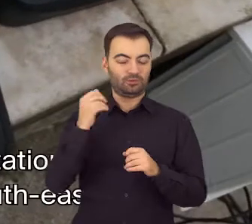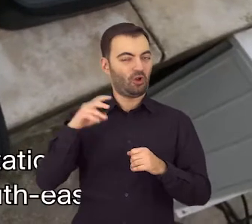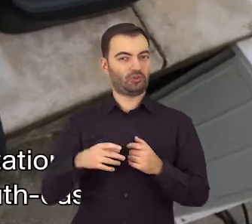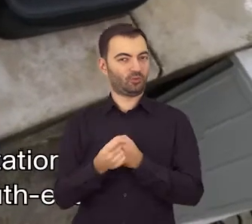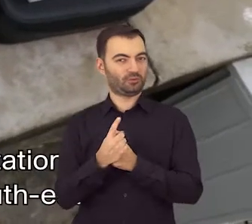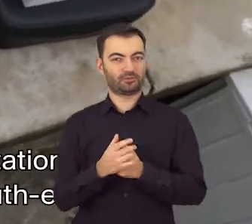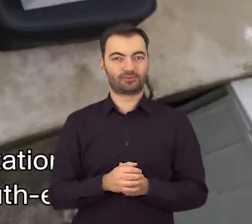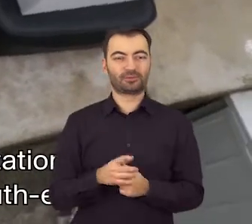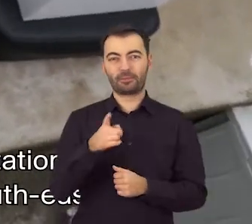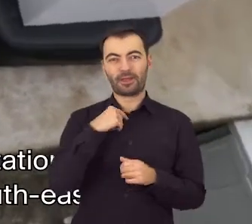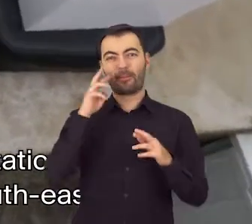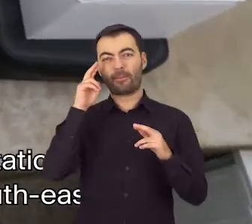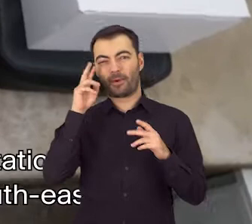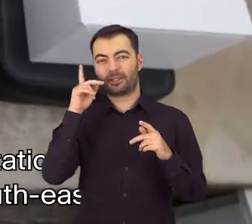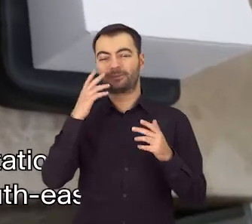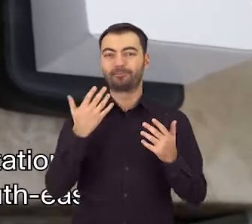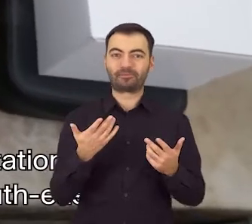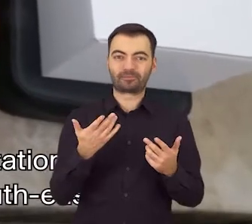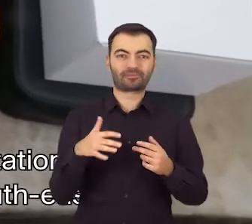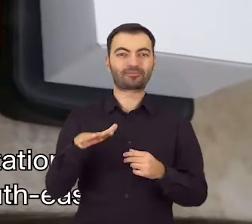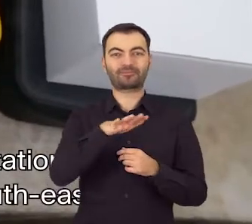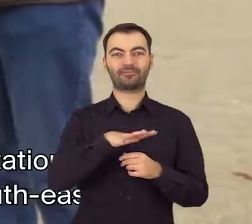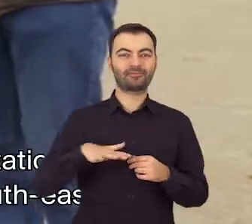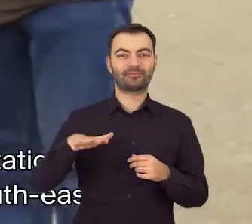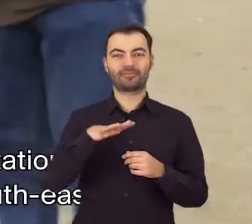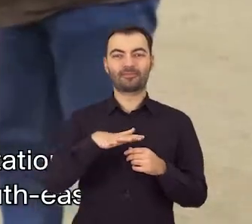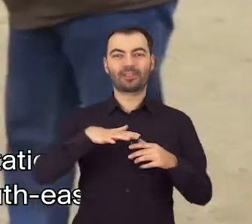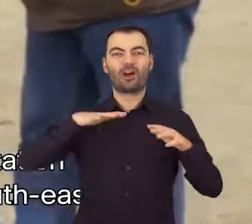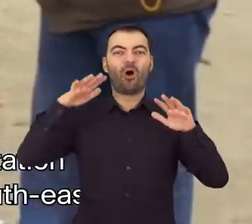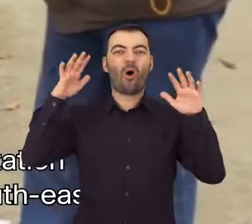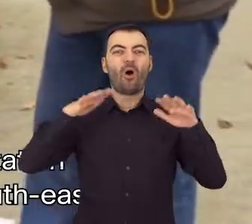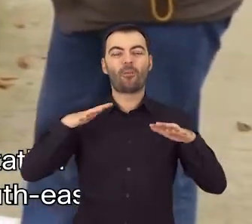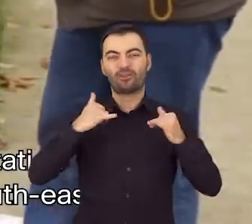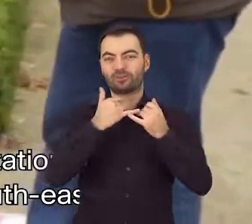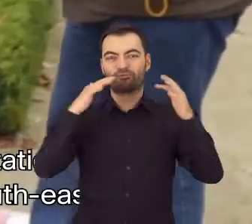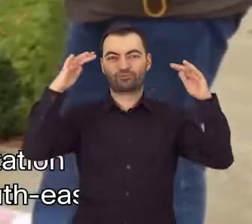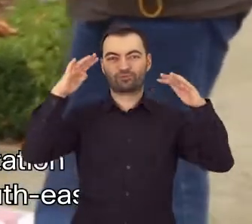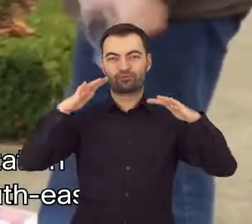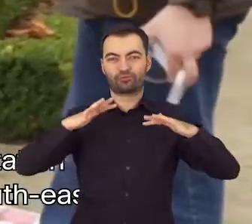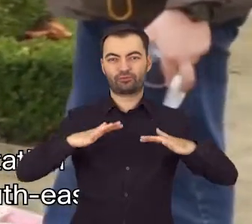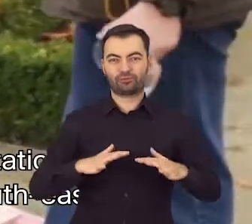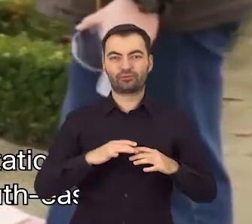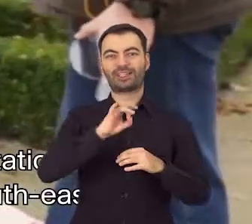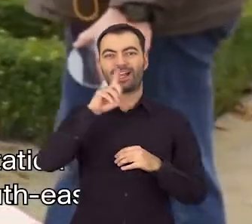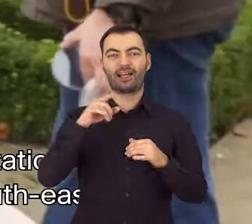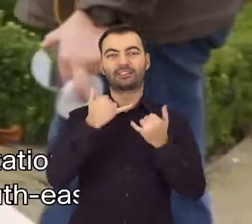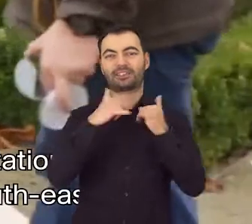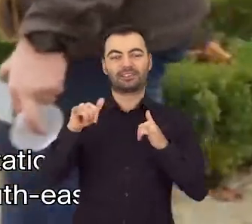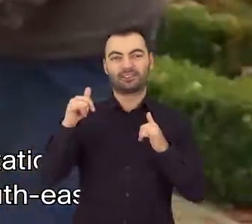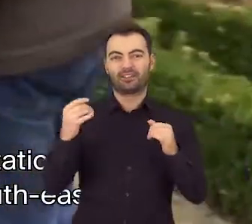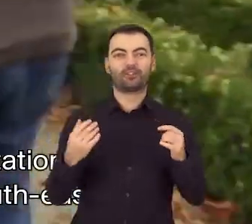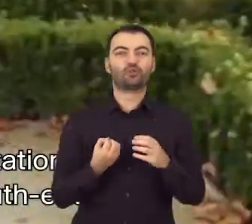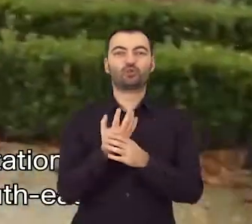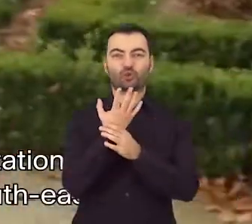tutaj jest takie domniemanie, że to jednak tutaj jest strefa jakby opadowa różnych właśnie tam gazów z